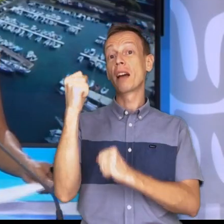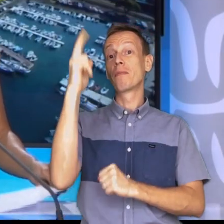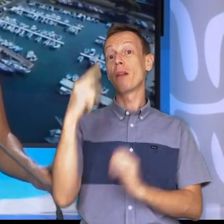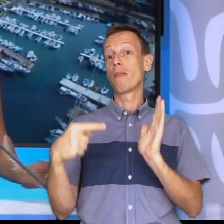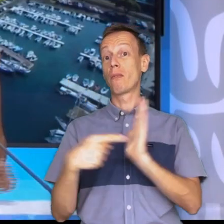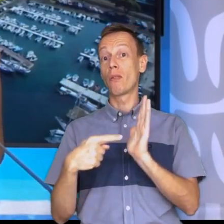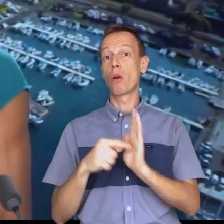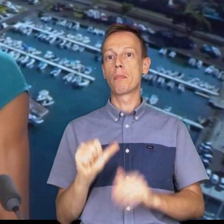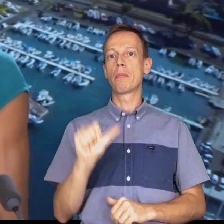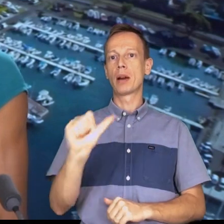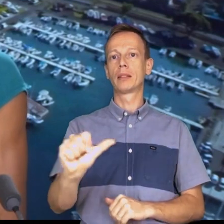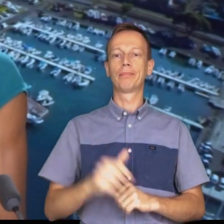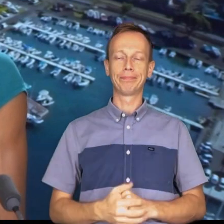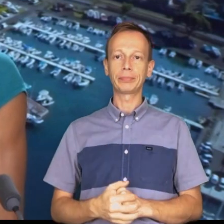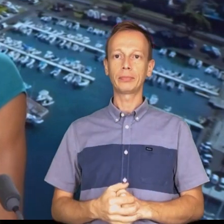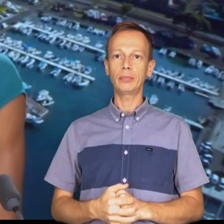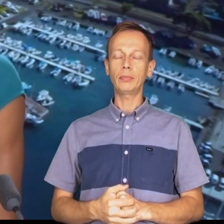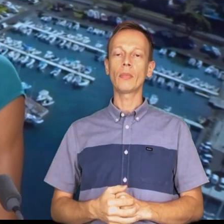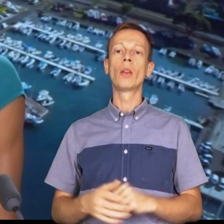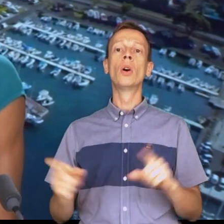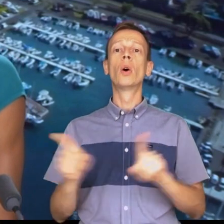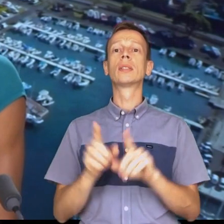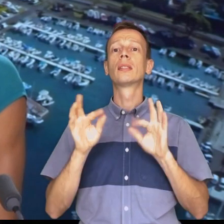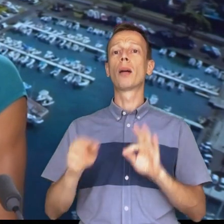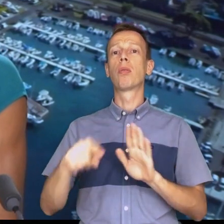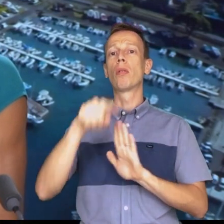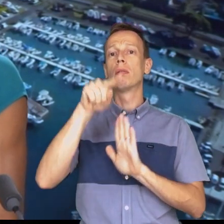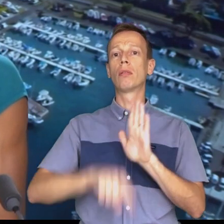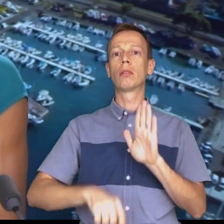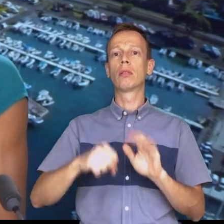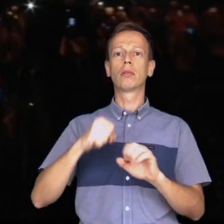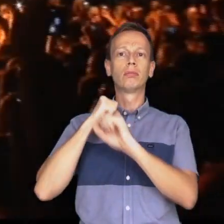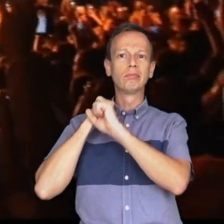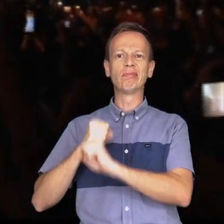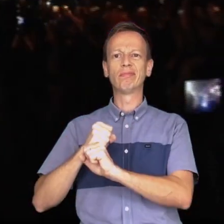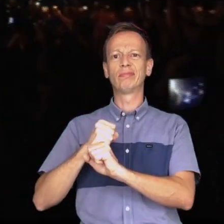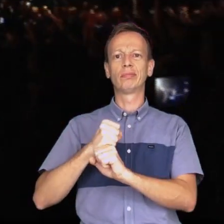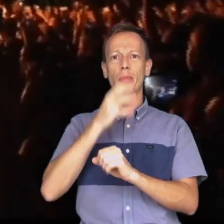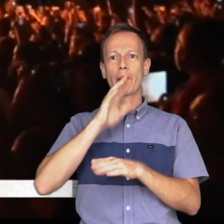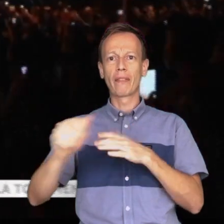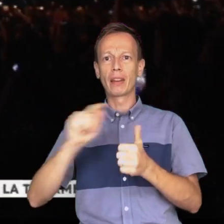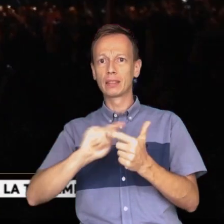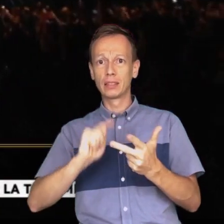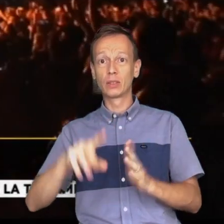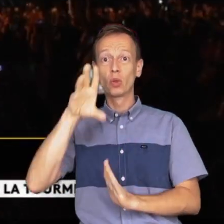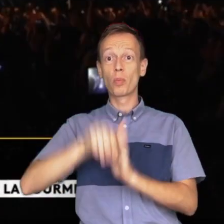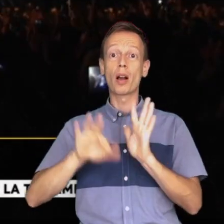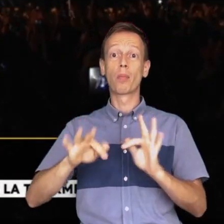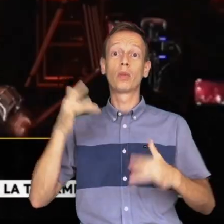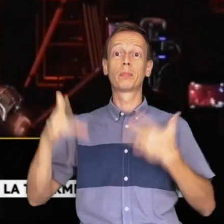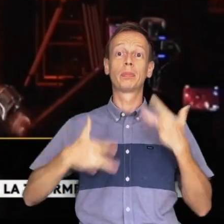mardi prochain. Et les contraintes liées aux restrictions sanitaires touchent également le monde du spectacle. Les membres du syndicat des métiers